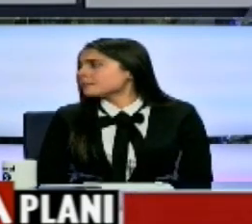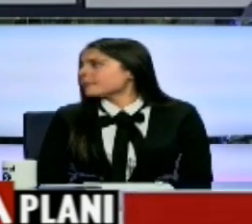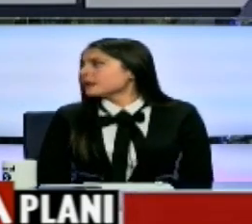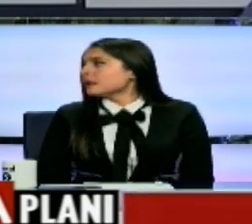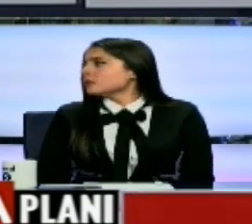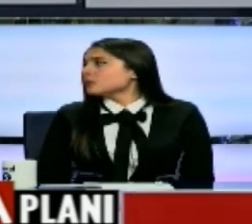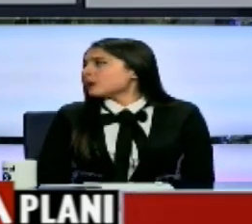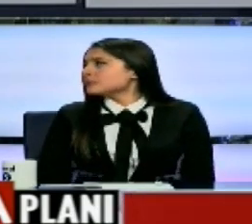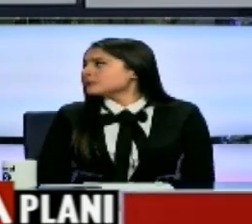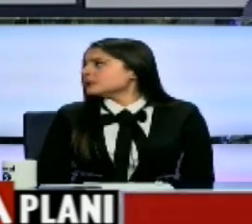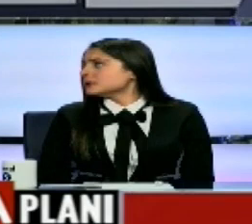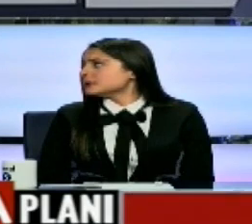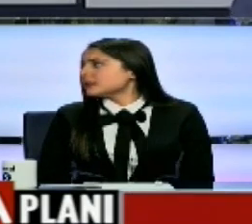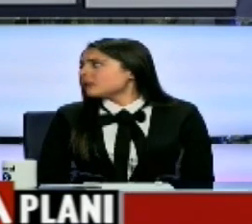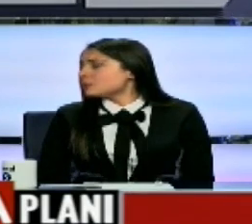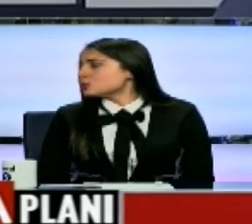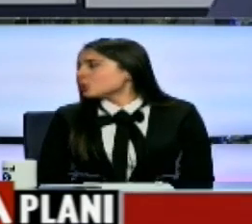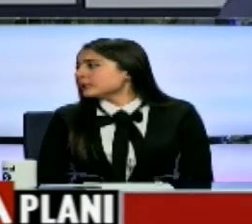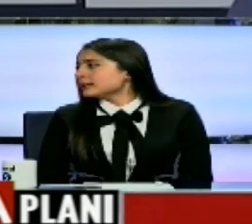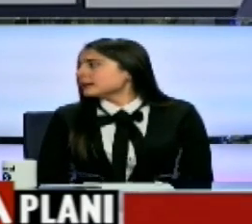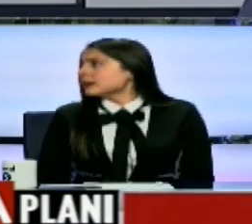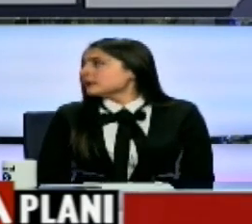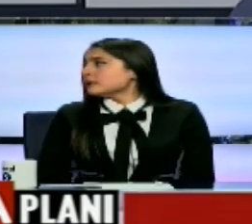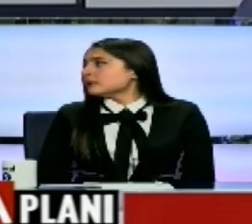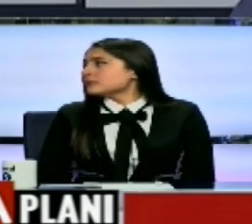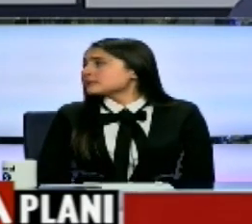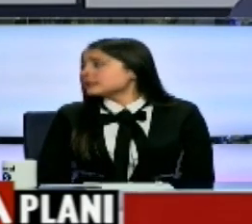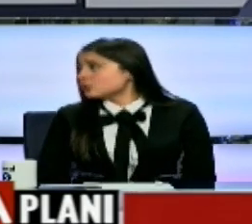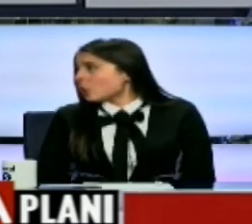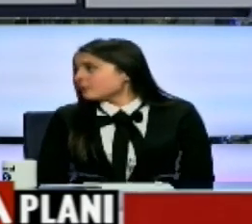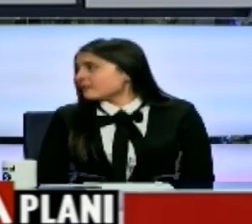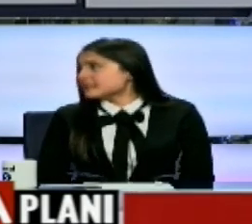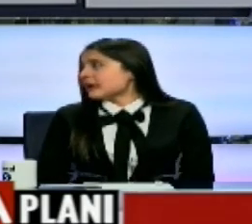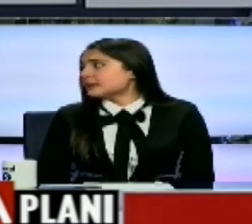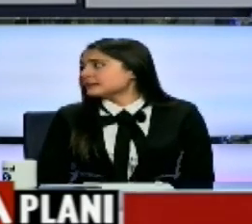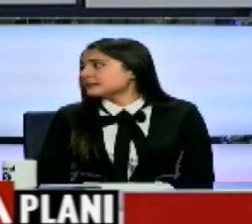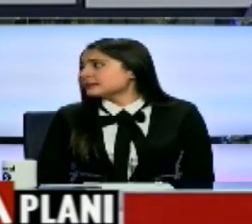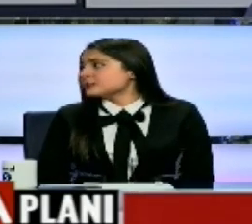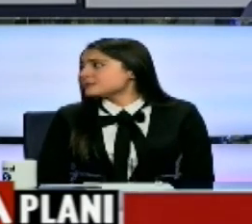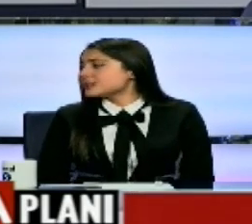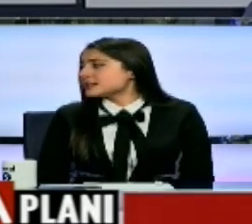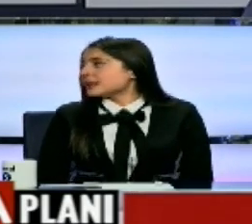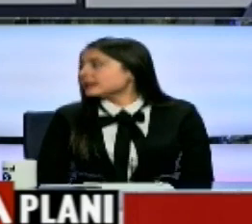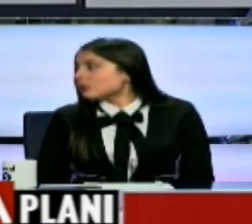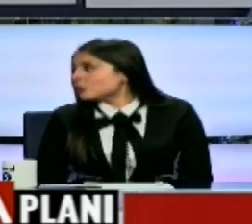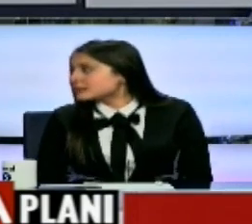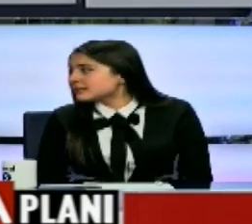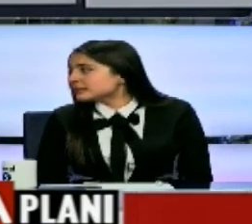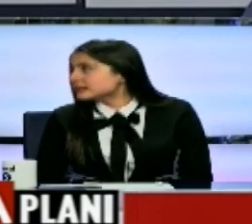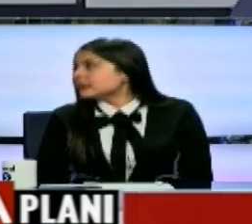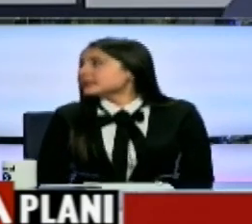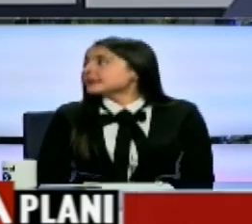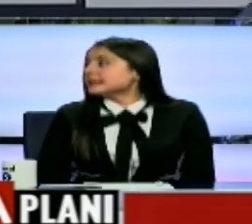yaşadım. Rüyamı devamı şöyle. Sakın korkma Veysel. Hani hiçbir şey sana engel